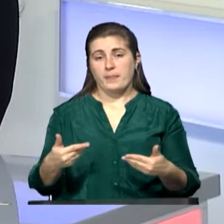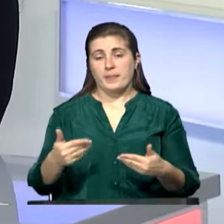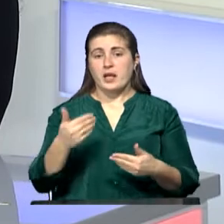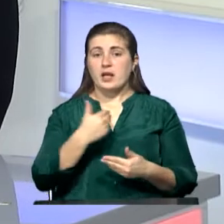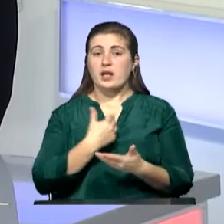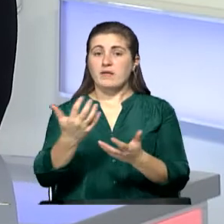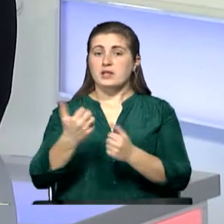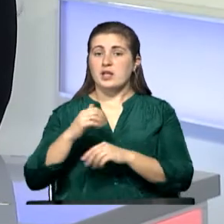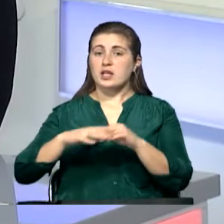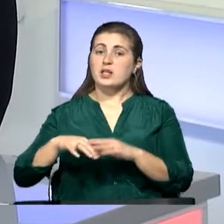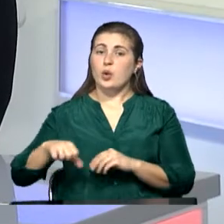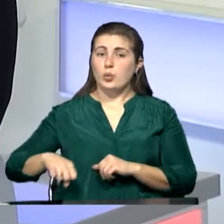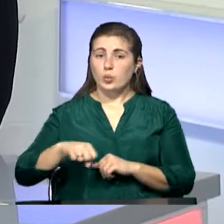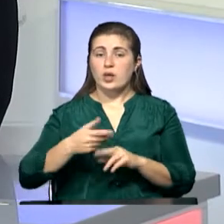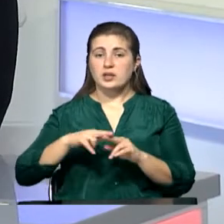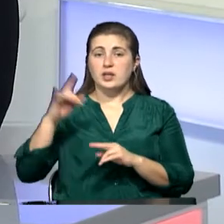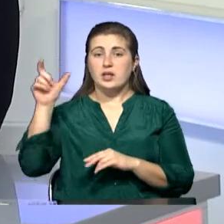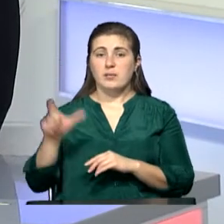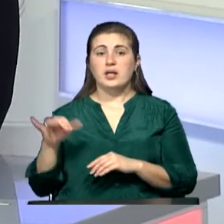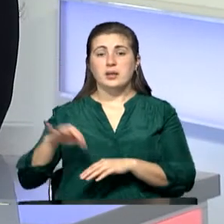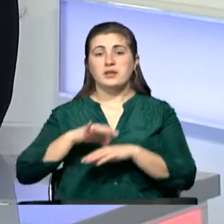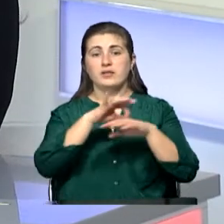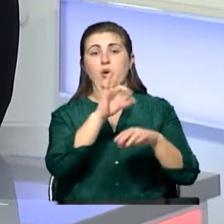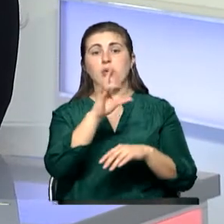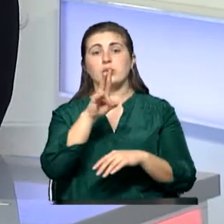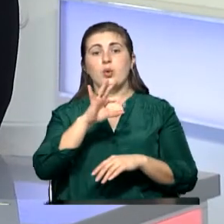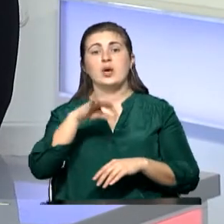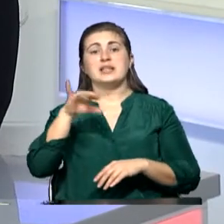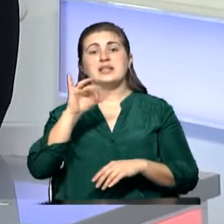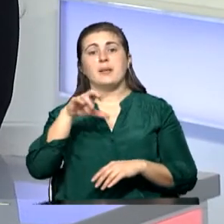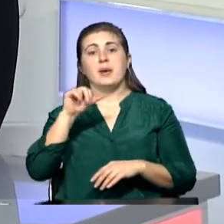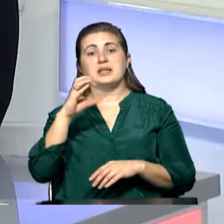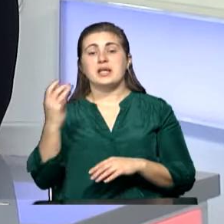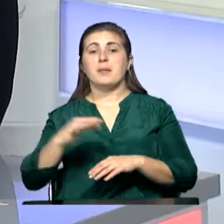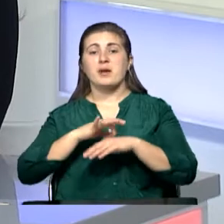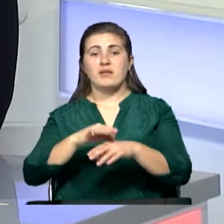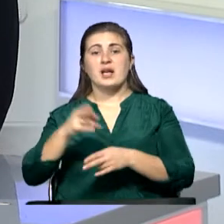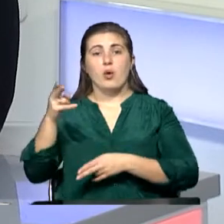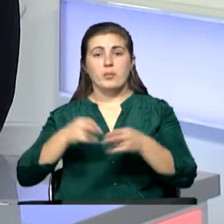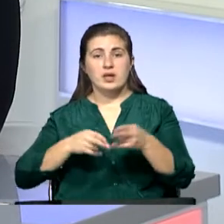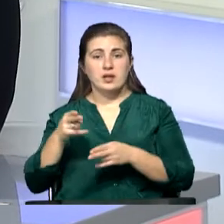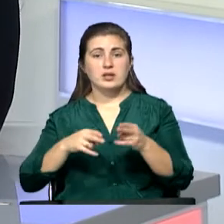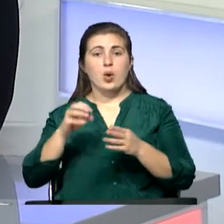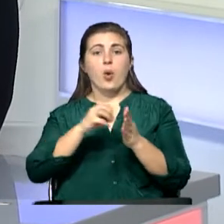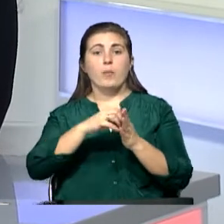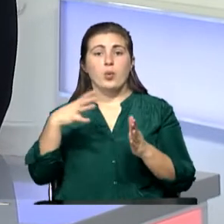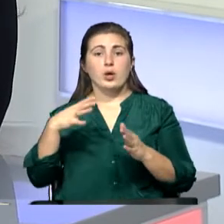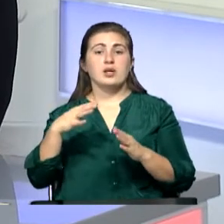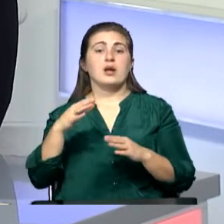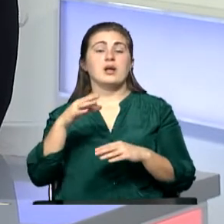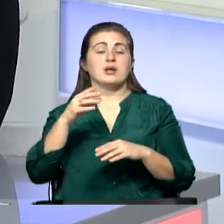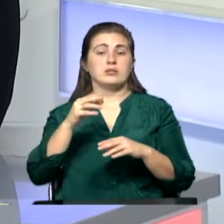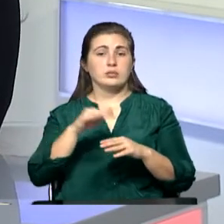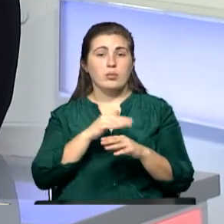их взяла за руку, этих ребят, и повезла в онкодиспансер. Им провели операции, опухоли оказались